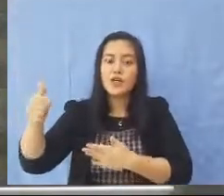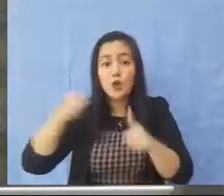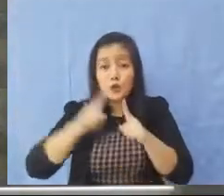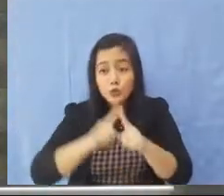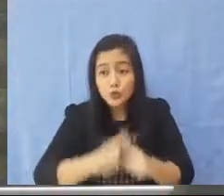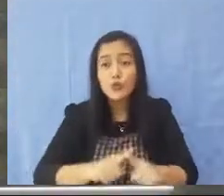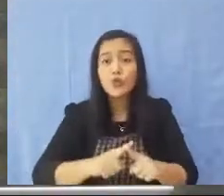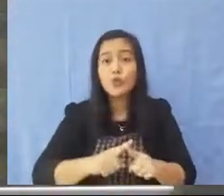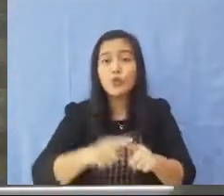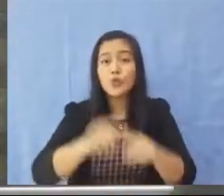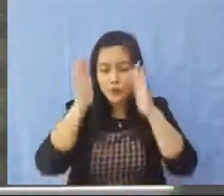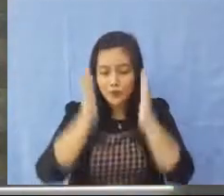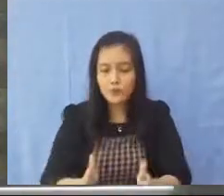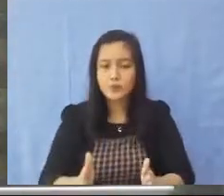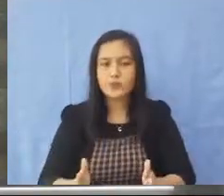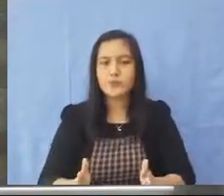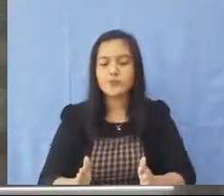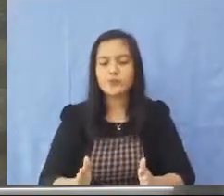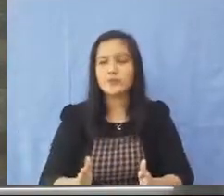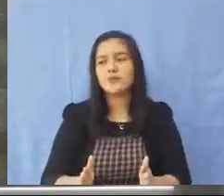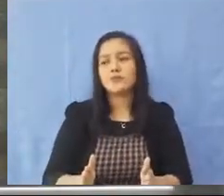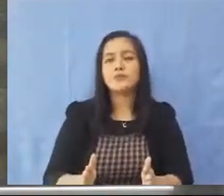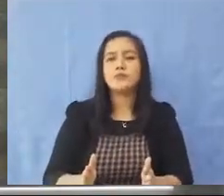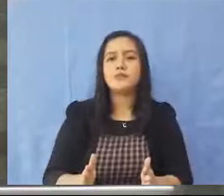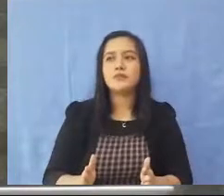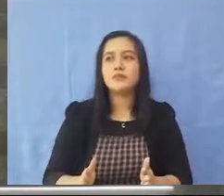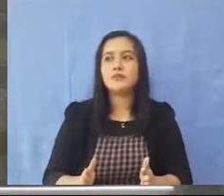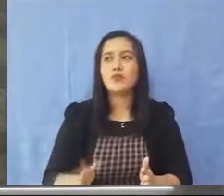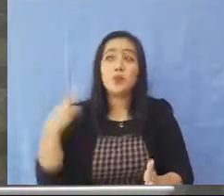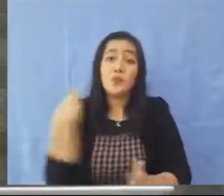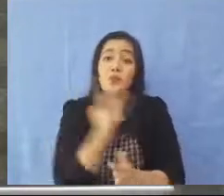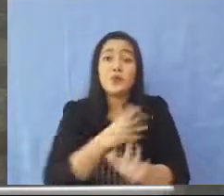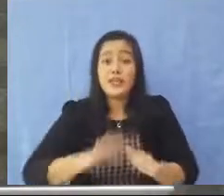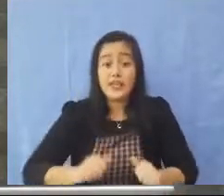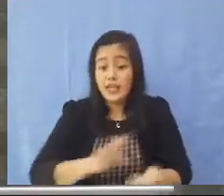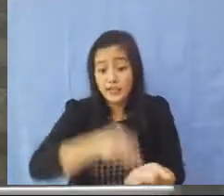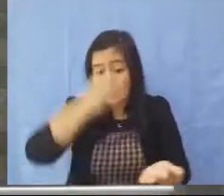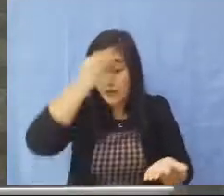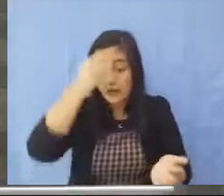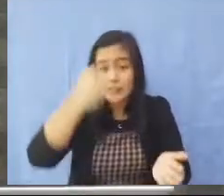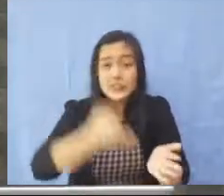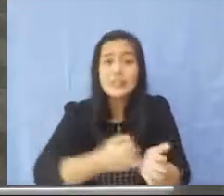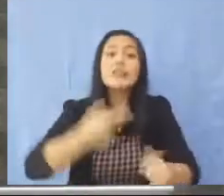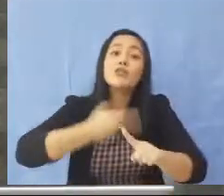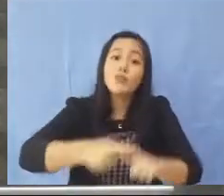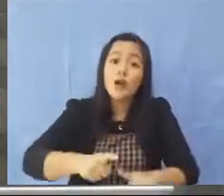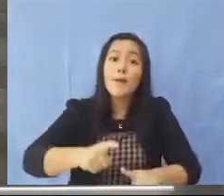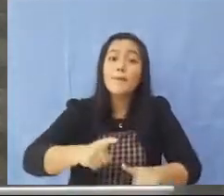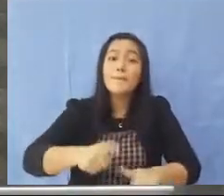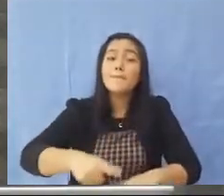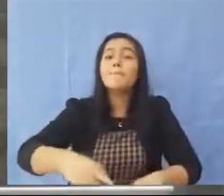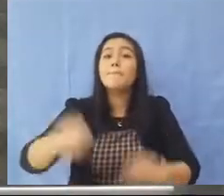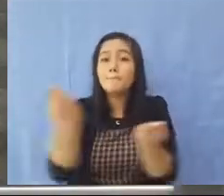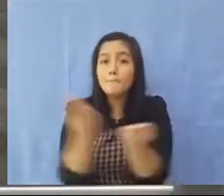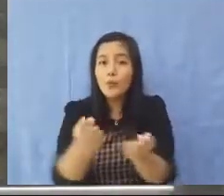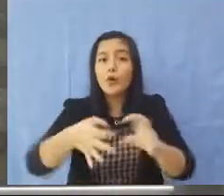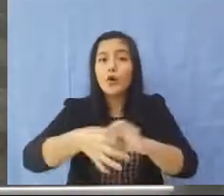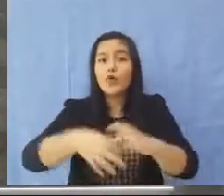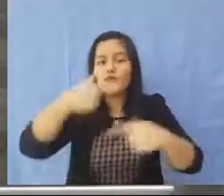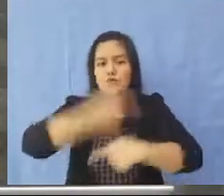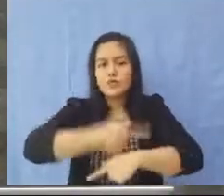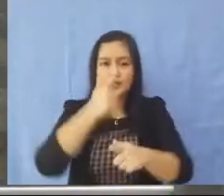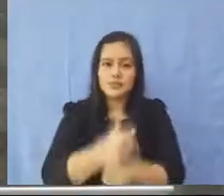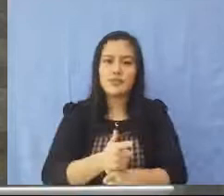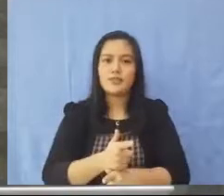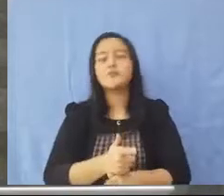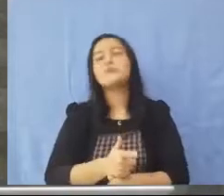yung synopsis ng book, yung outline of the book. May mga binigay ako sa inyong unang outline. The first part of the book of